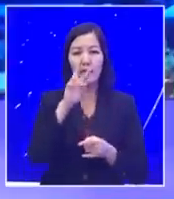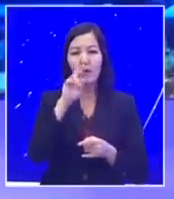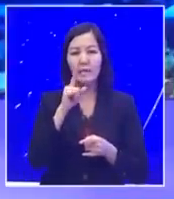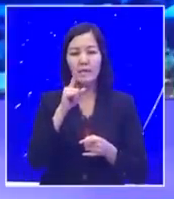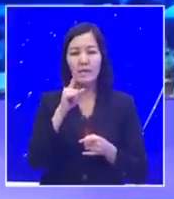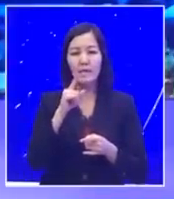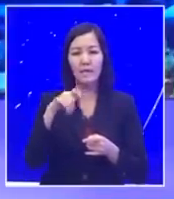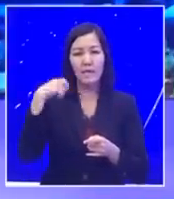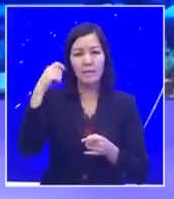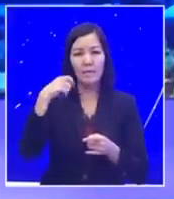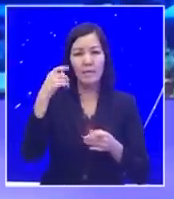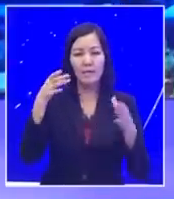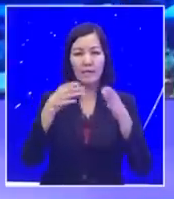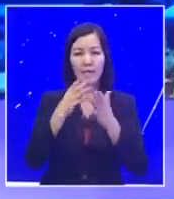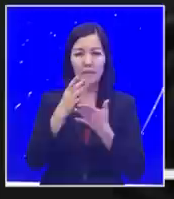бейне қоржынында да сақталған.